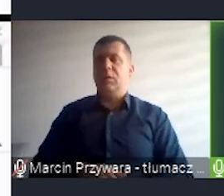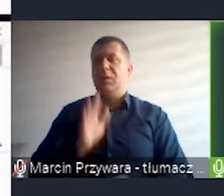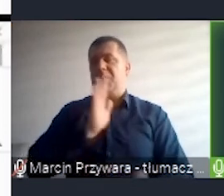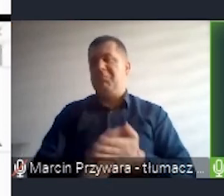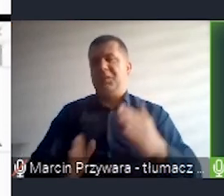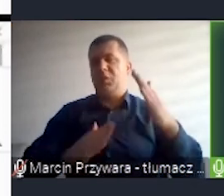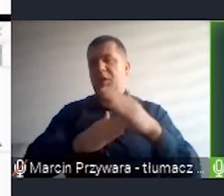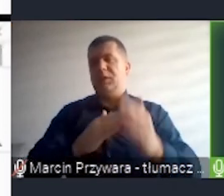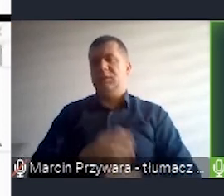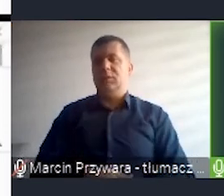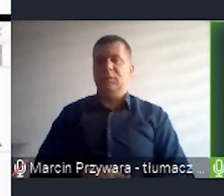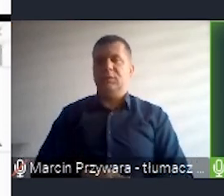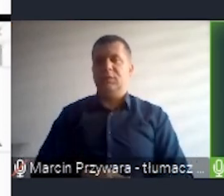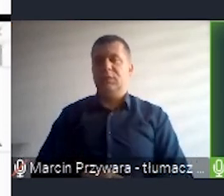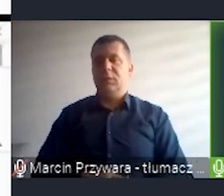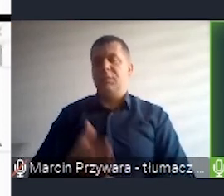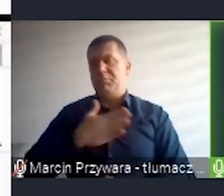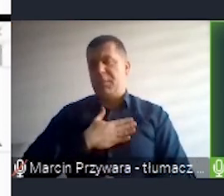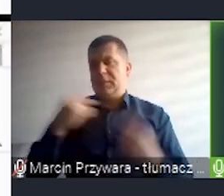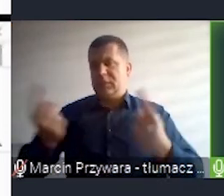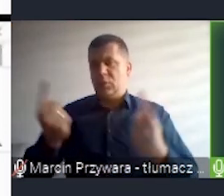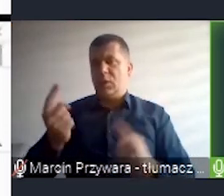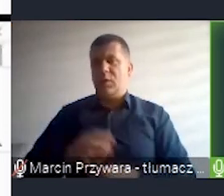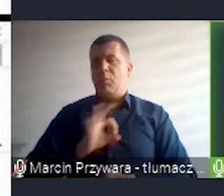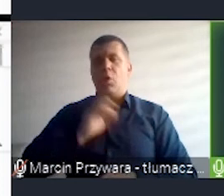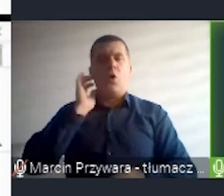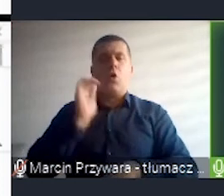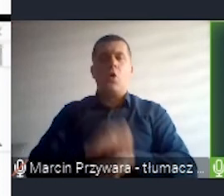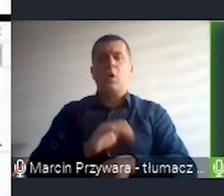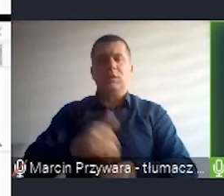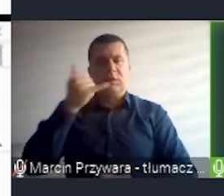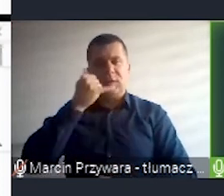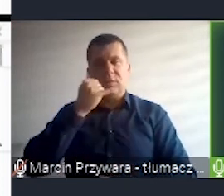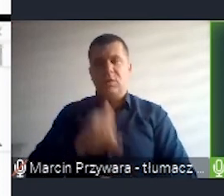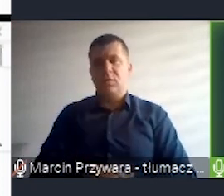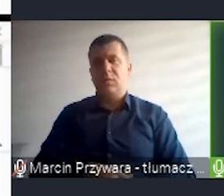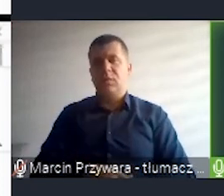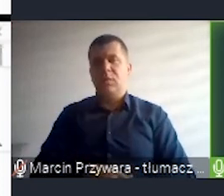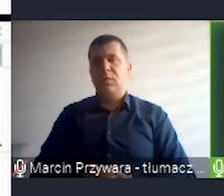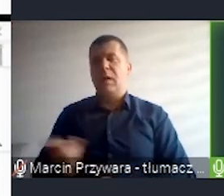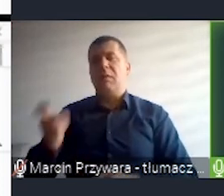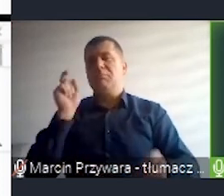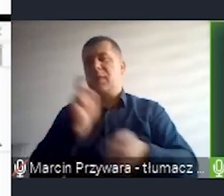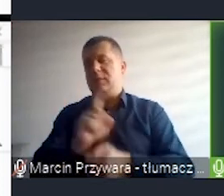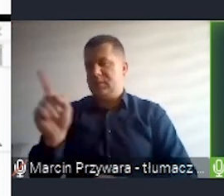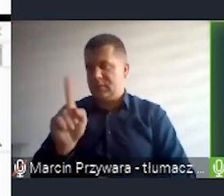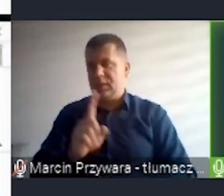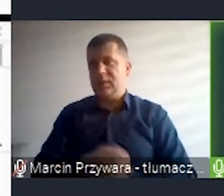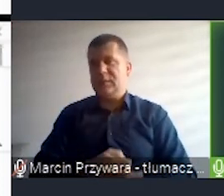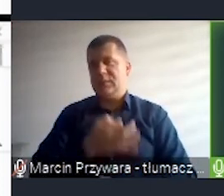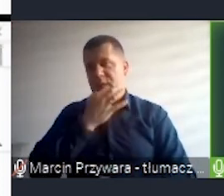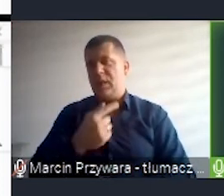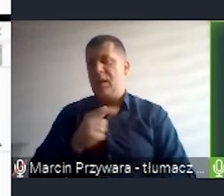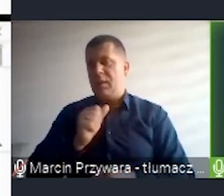żadnych ograniczeń. Miałem taką sytuację, gdzie moja koleżanka zadzwoniła niejako z pretensją, że